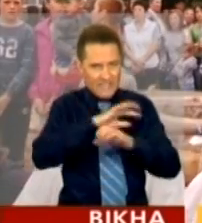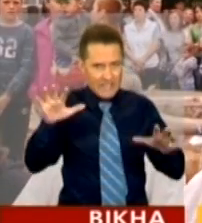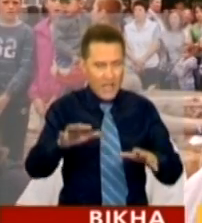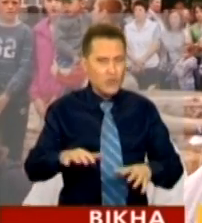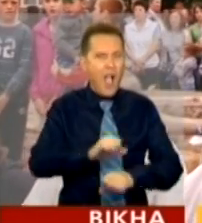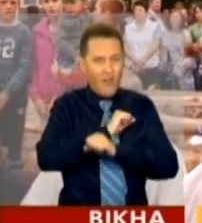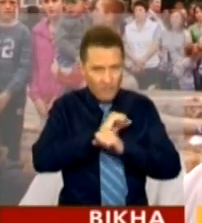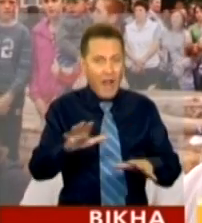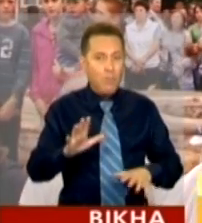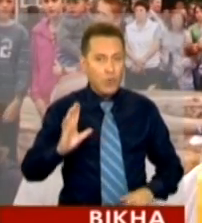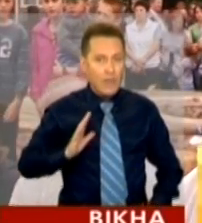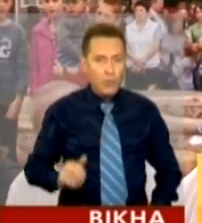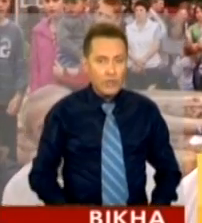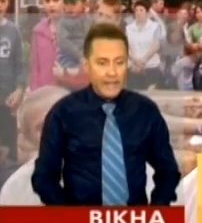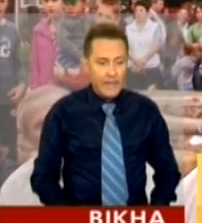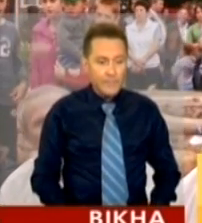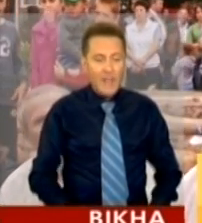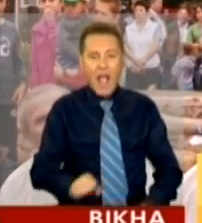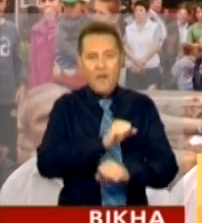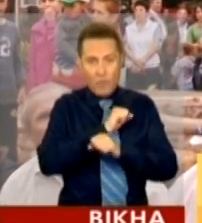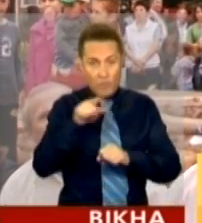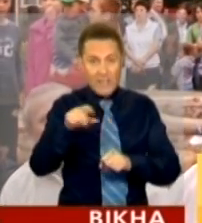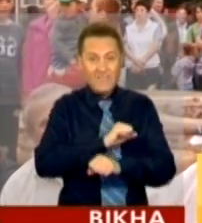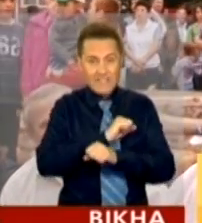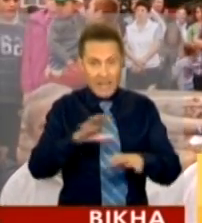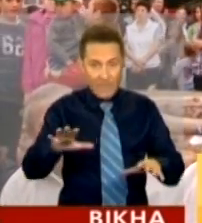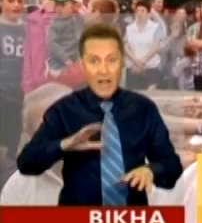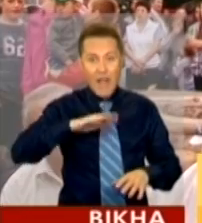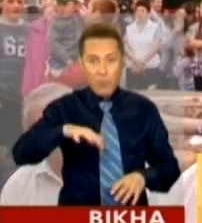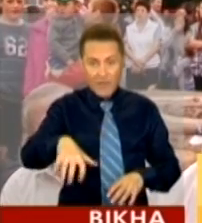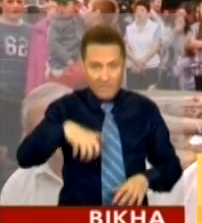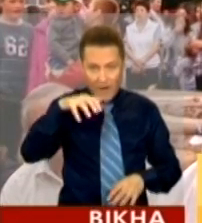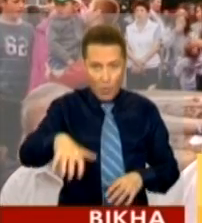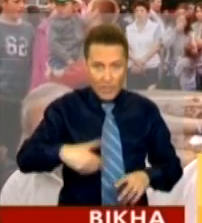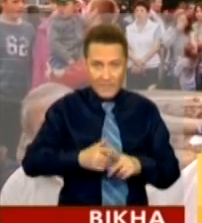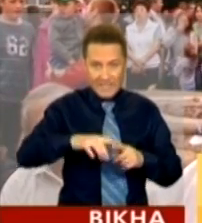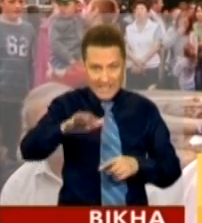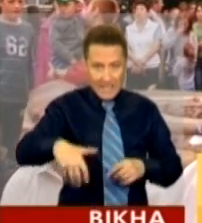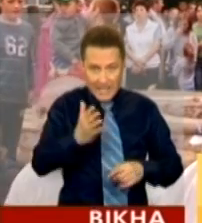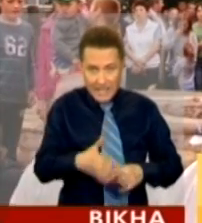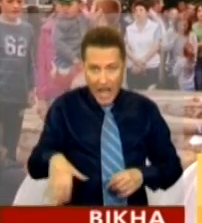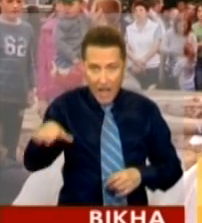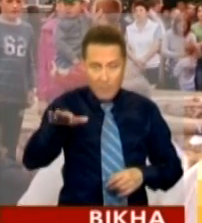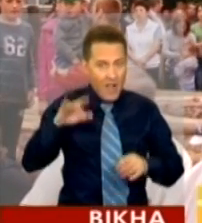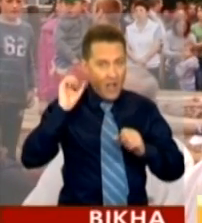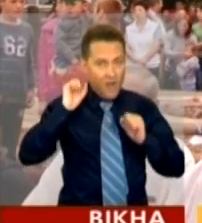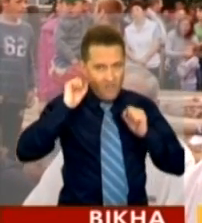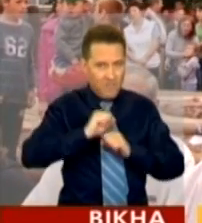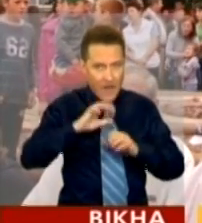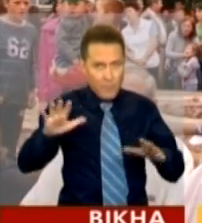Вибухи були, бо вони зривали, а потім викопували ці ями. Вибухи були, прилітають